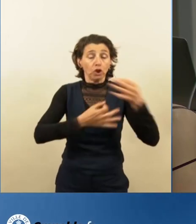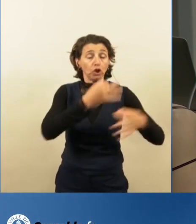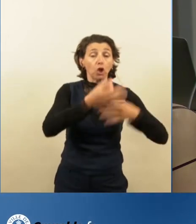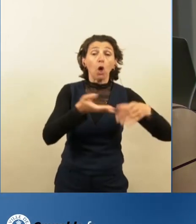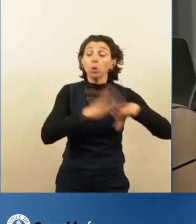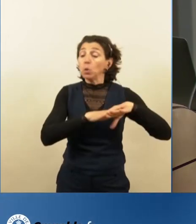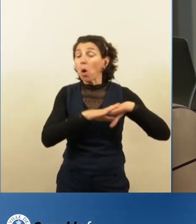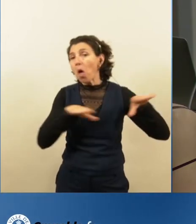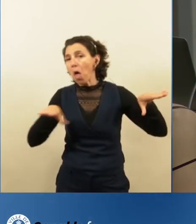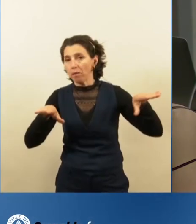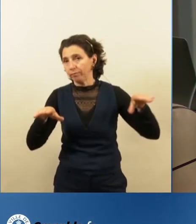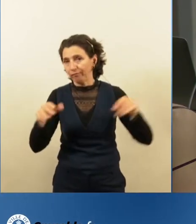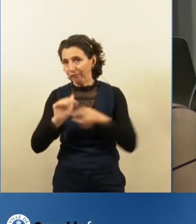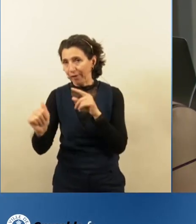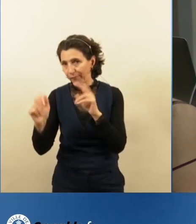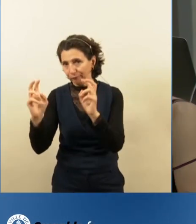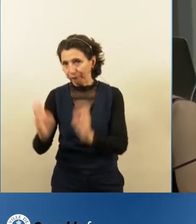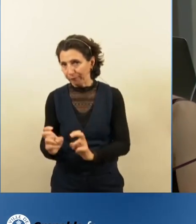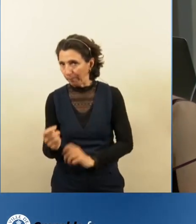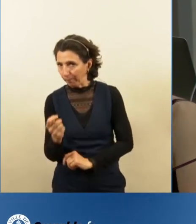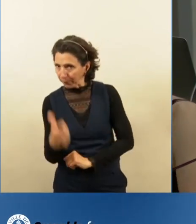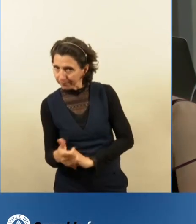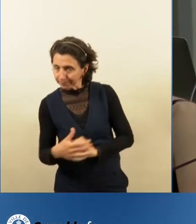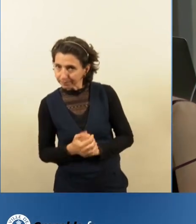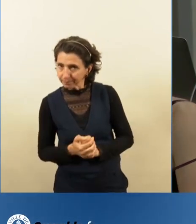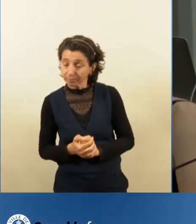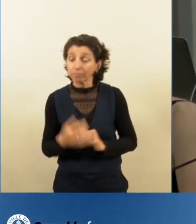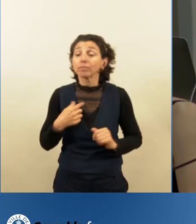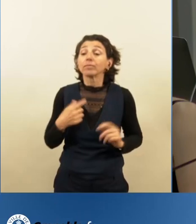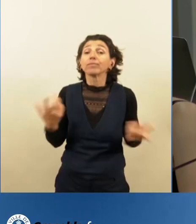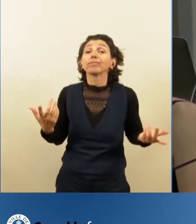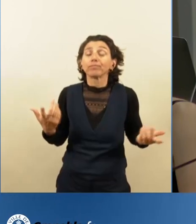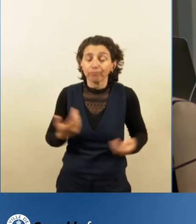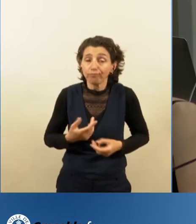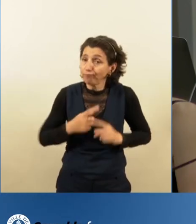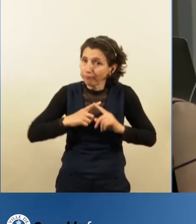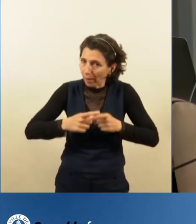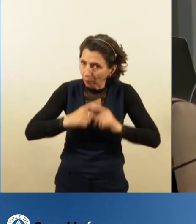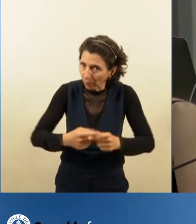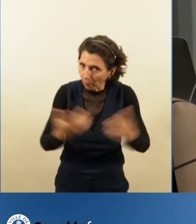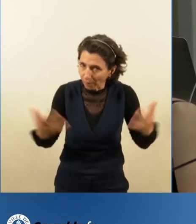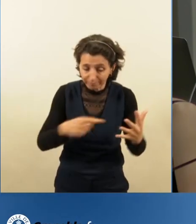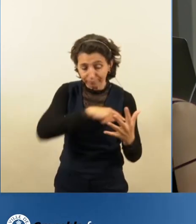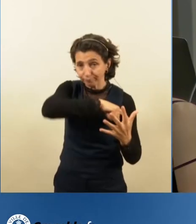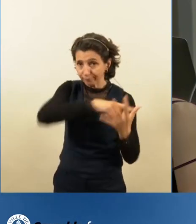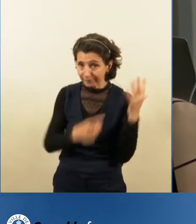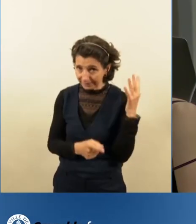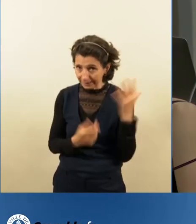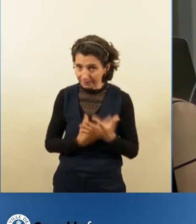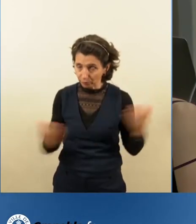faire et j'ai pour pour argumenter illustrer mon propos 5 paradoxes